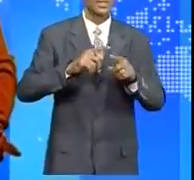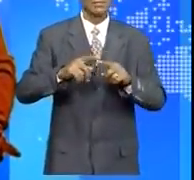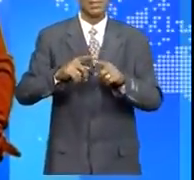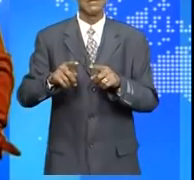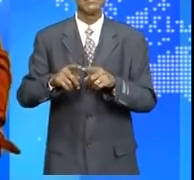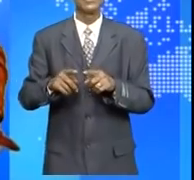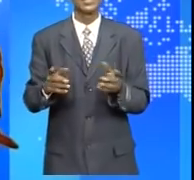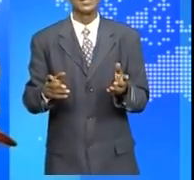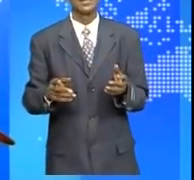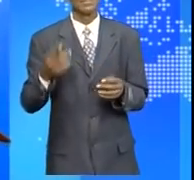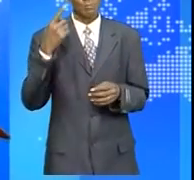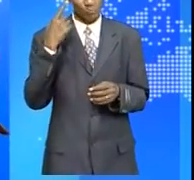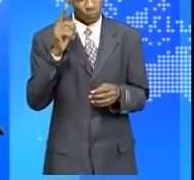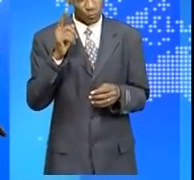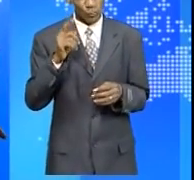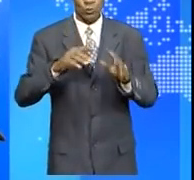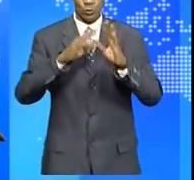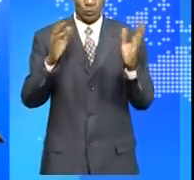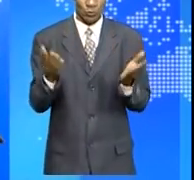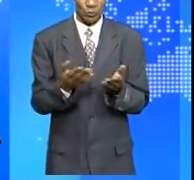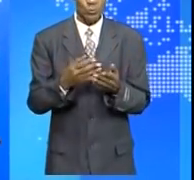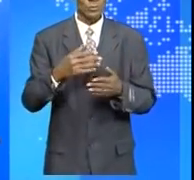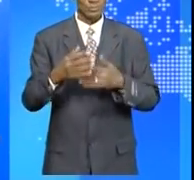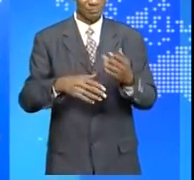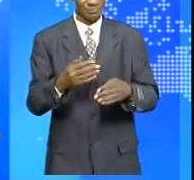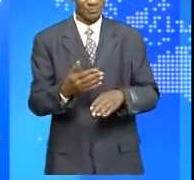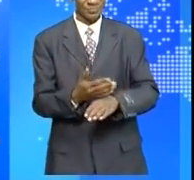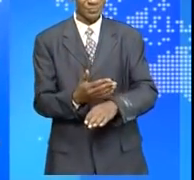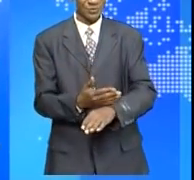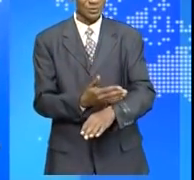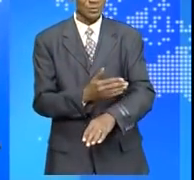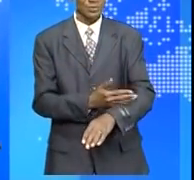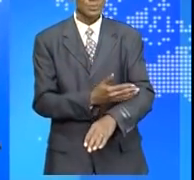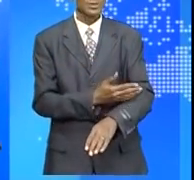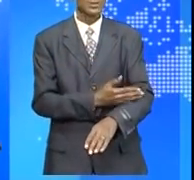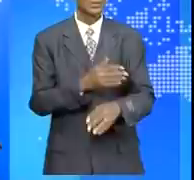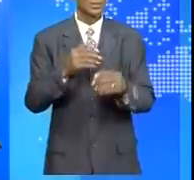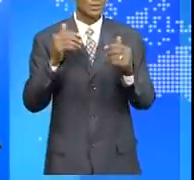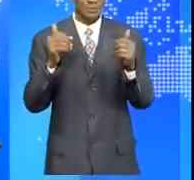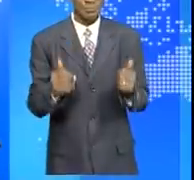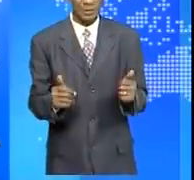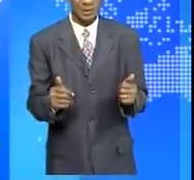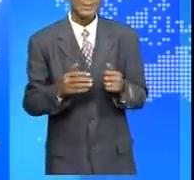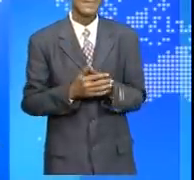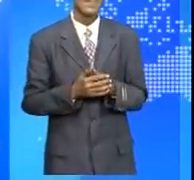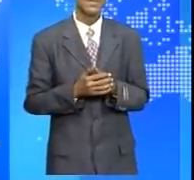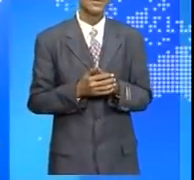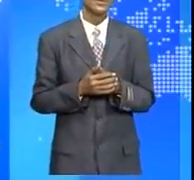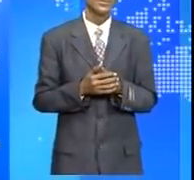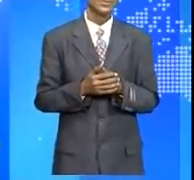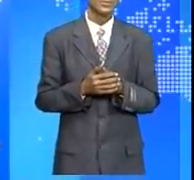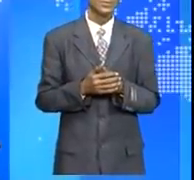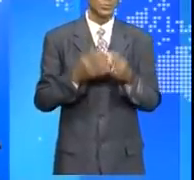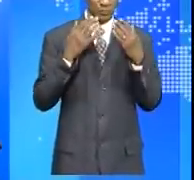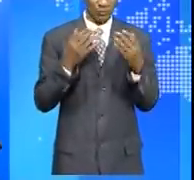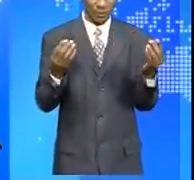16 juin 2021. Le cabinet du président de la République saisit cette occasion pour présenter ses condoléances le